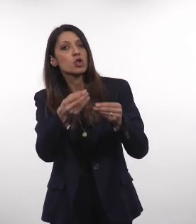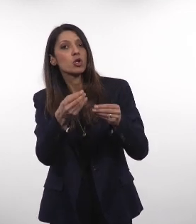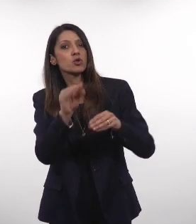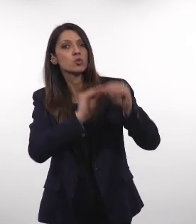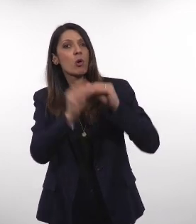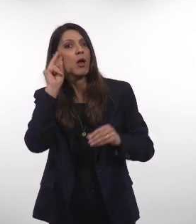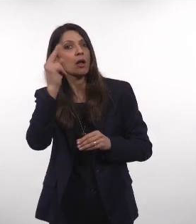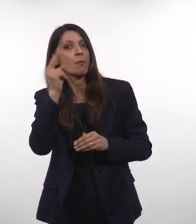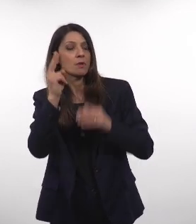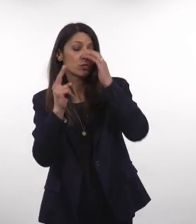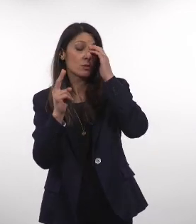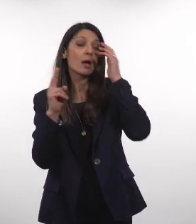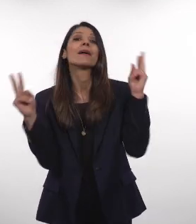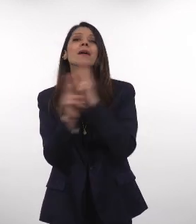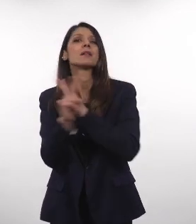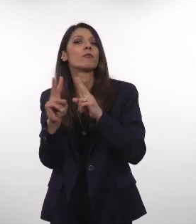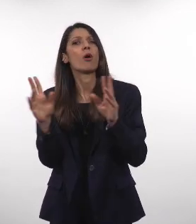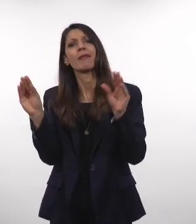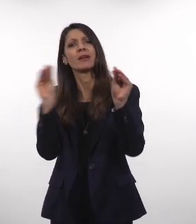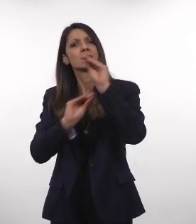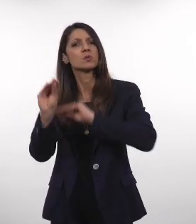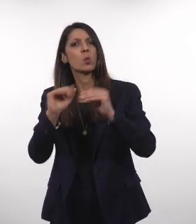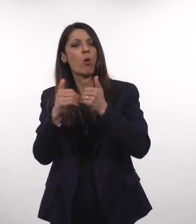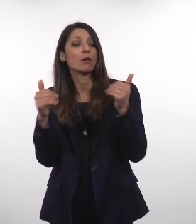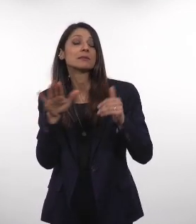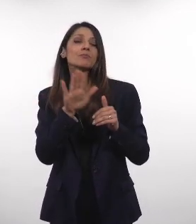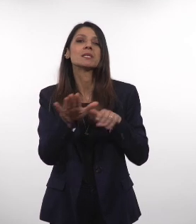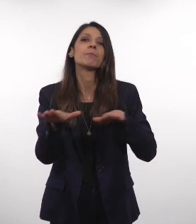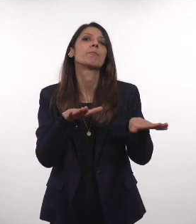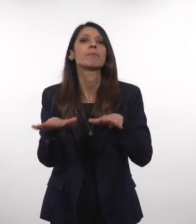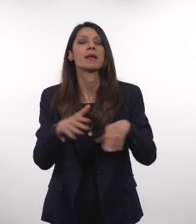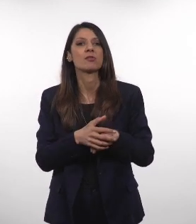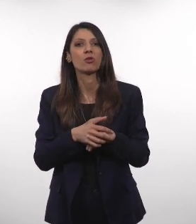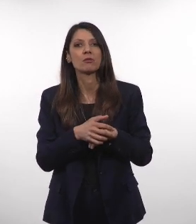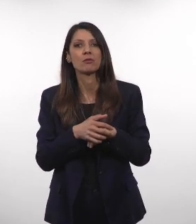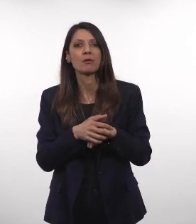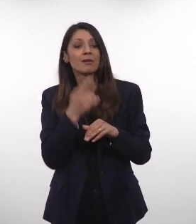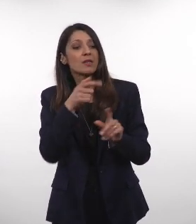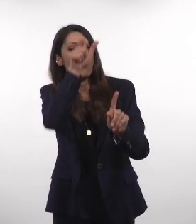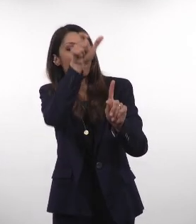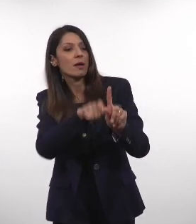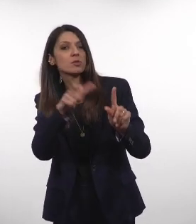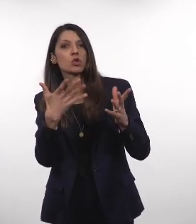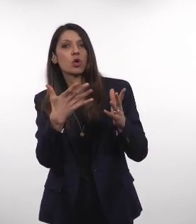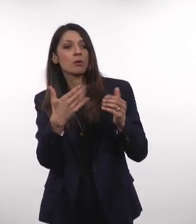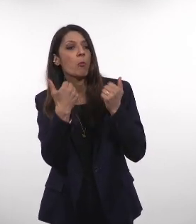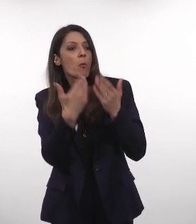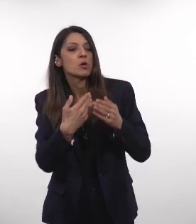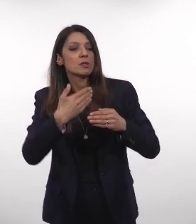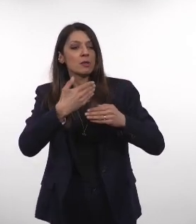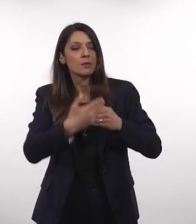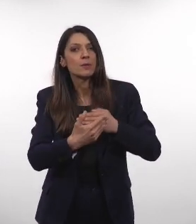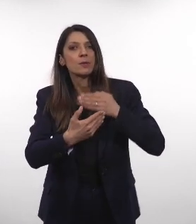distinct du soin qui va être réalisé, qui est une méthode en fait qui consiste à proposer à la personne de manière progressive et